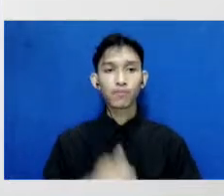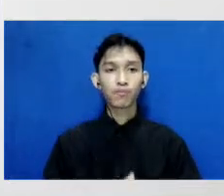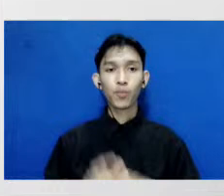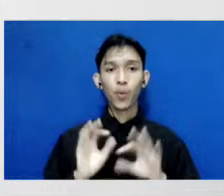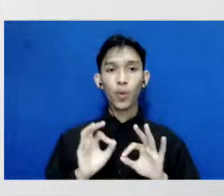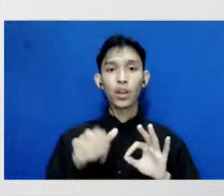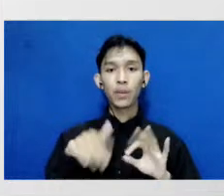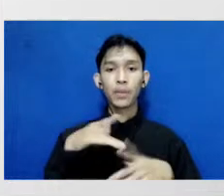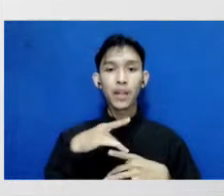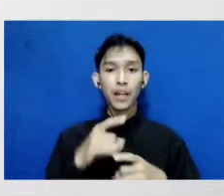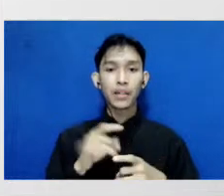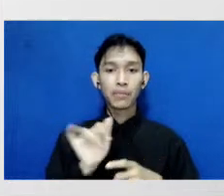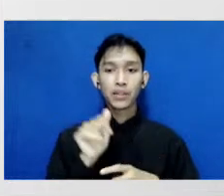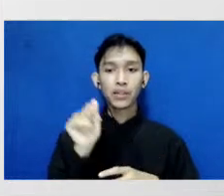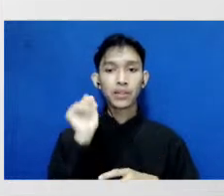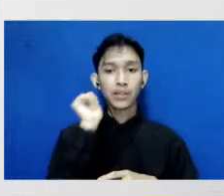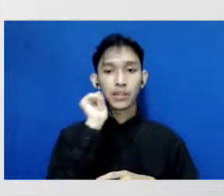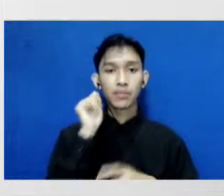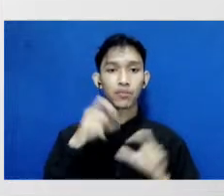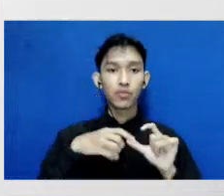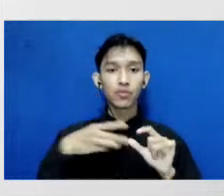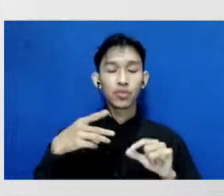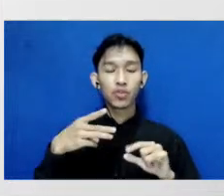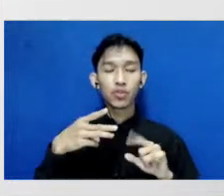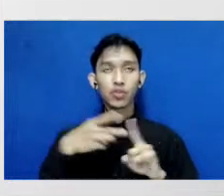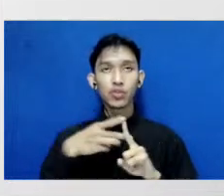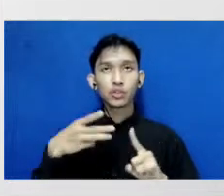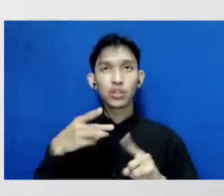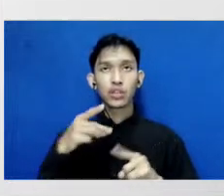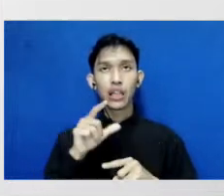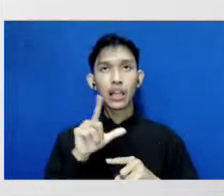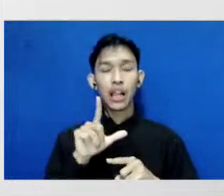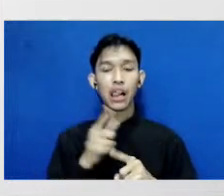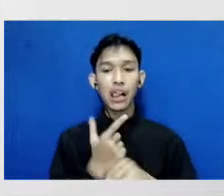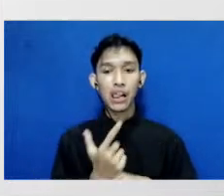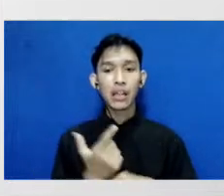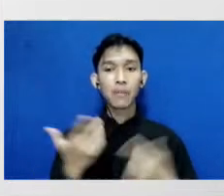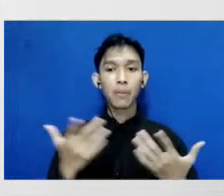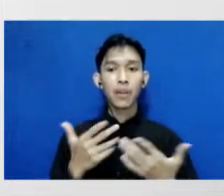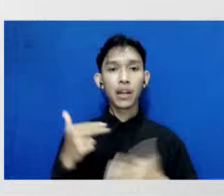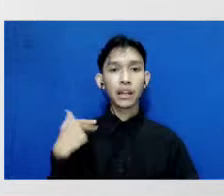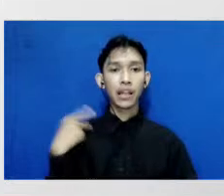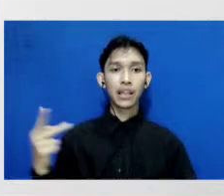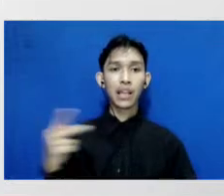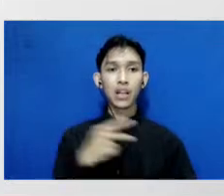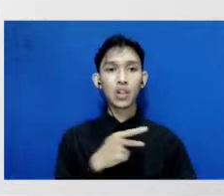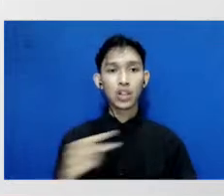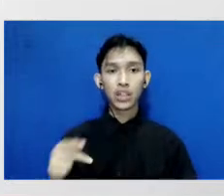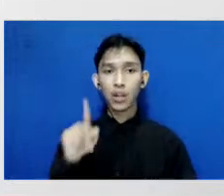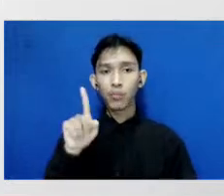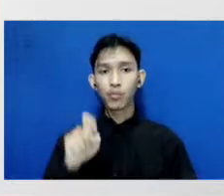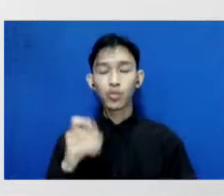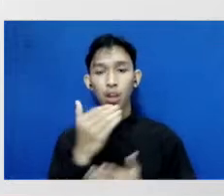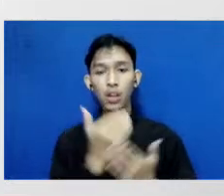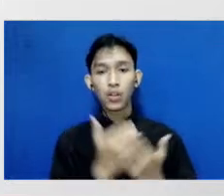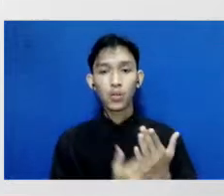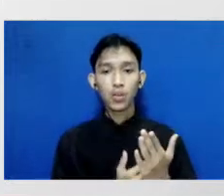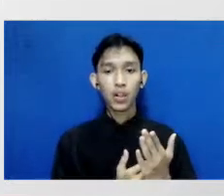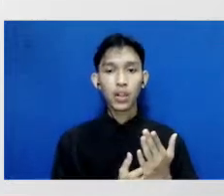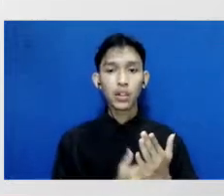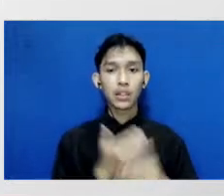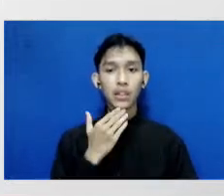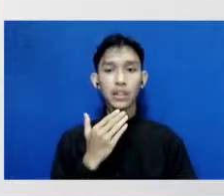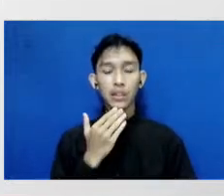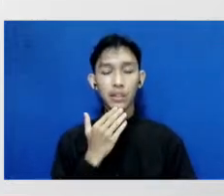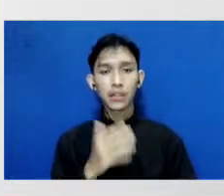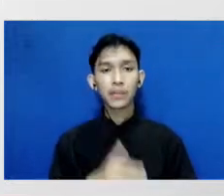sekali yang disampaikan Ibu Shirley tadi, bagaimana kita di Indonesia perlu aturan yang sederhana